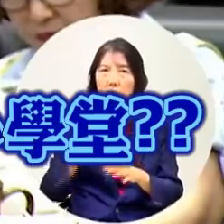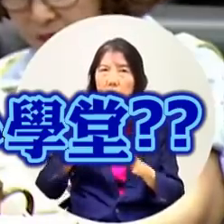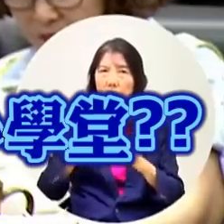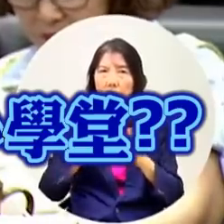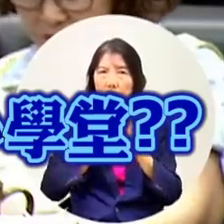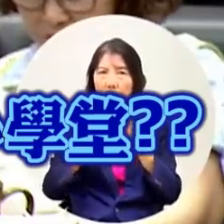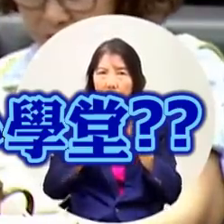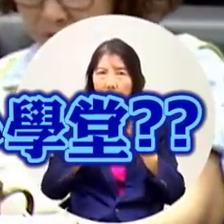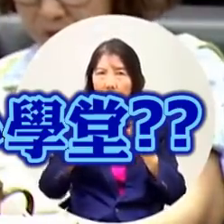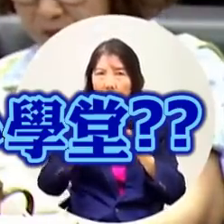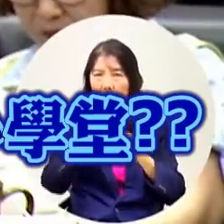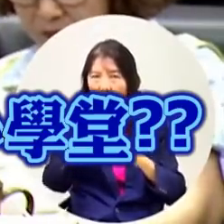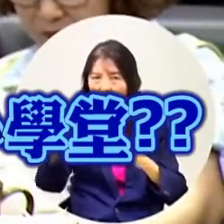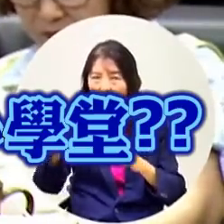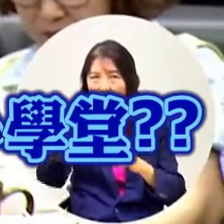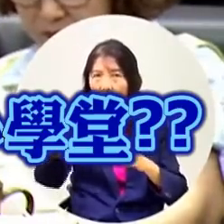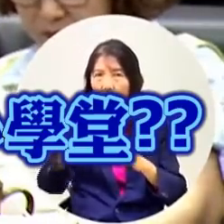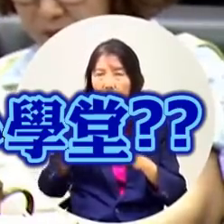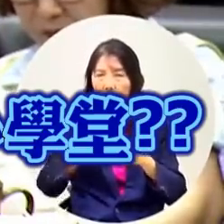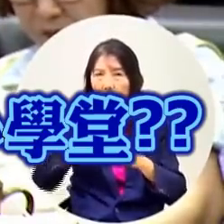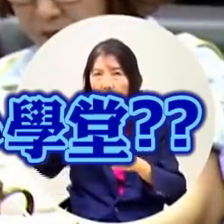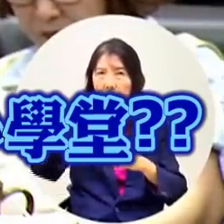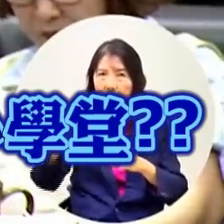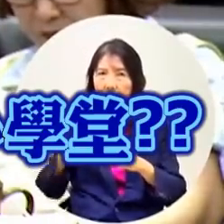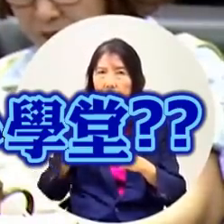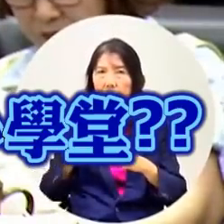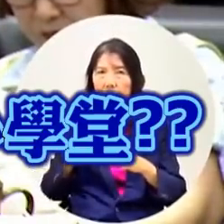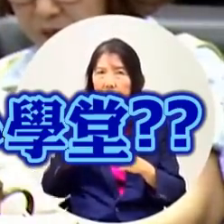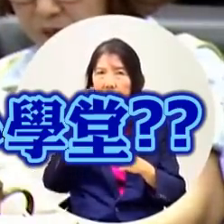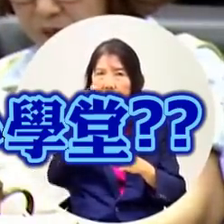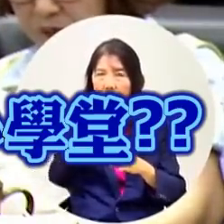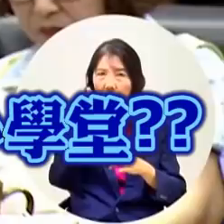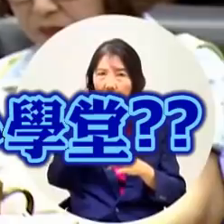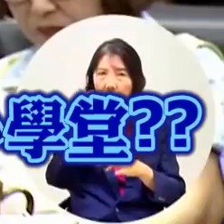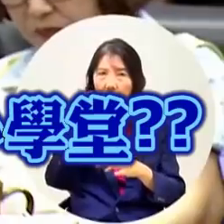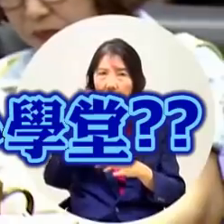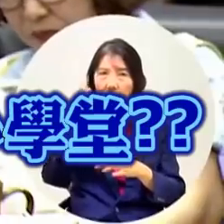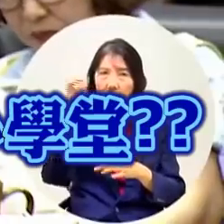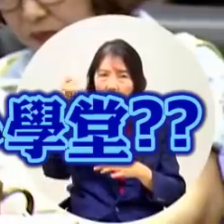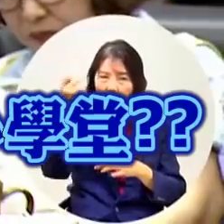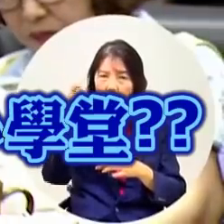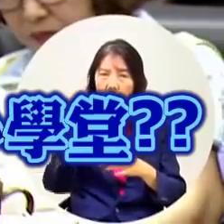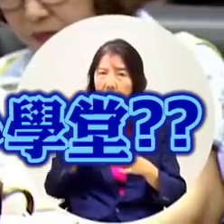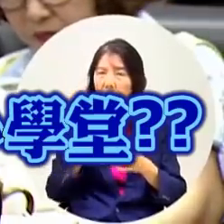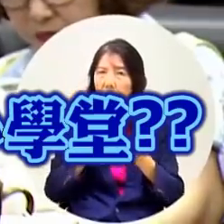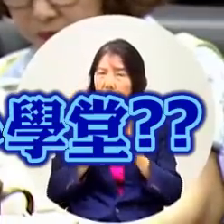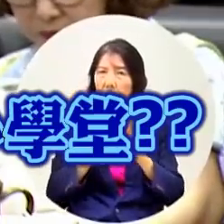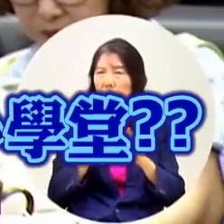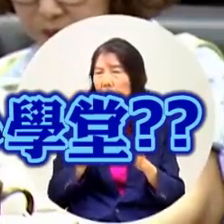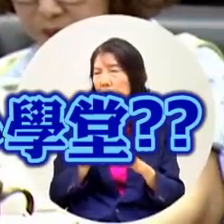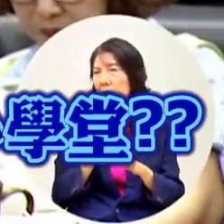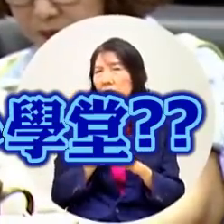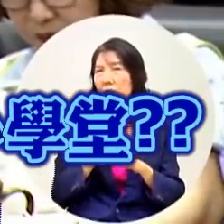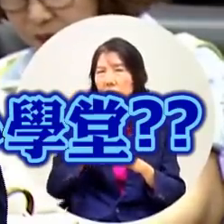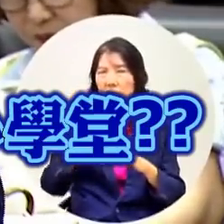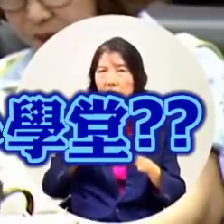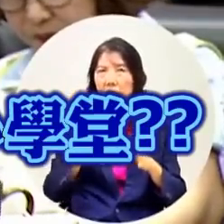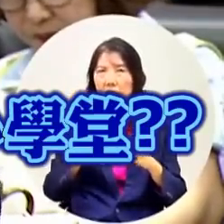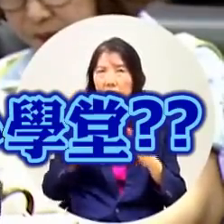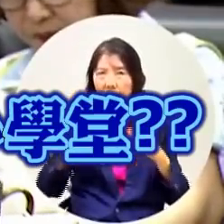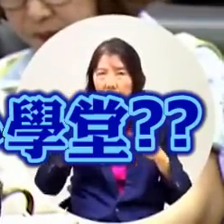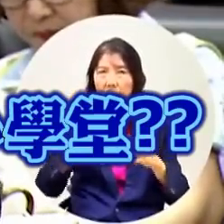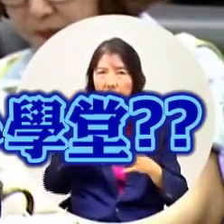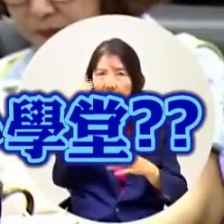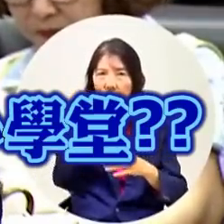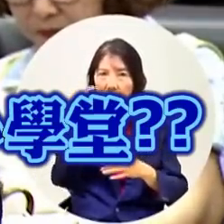士，我们都相信他们不会展现特权。问题是，特权在你的身上，你用特权让